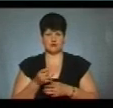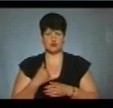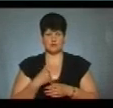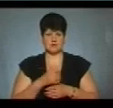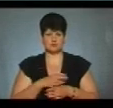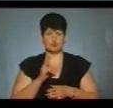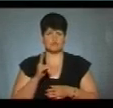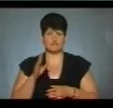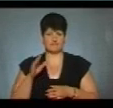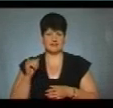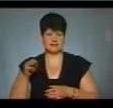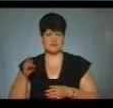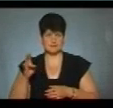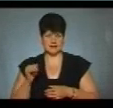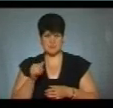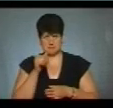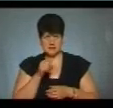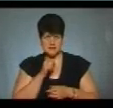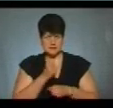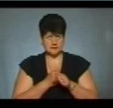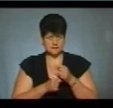в квітні місяці негода.